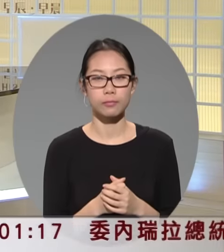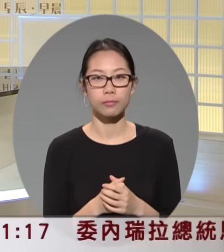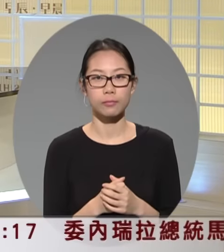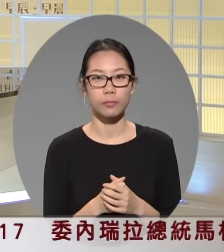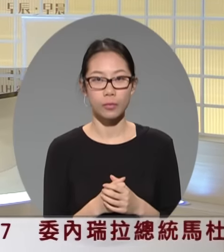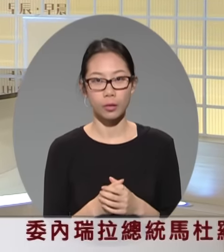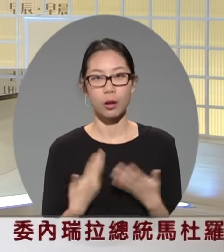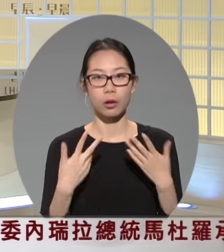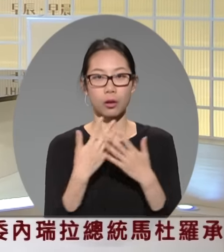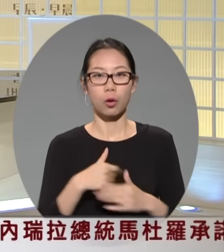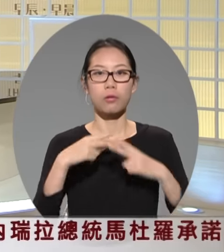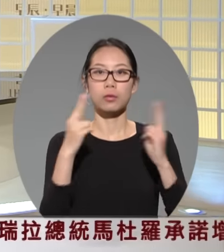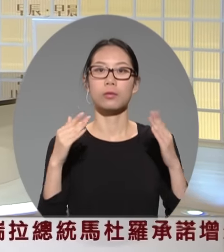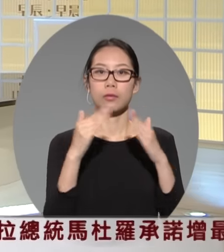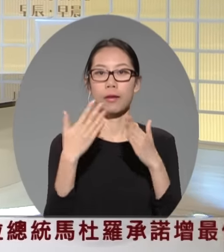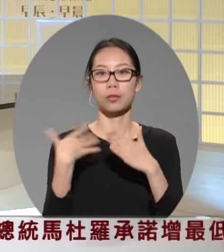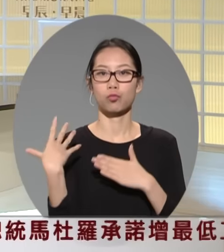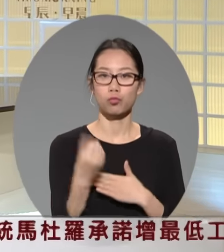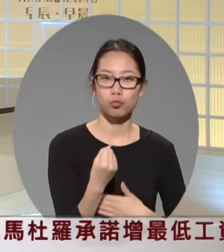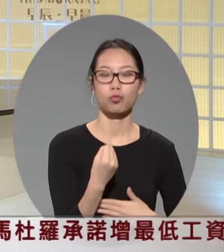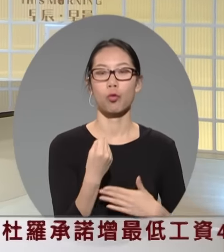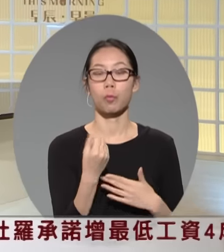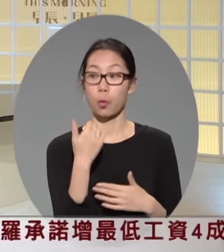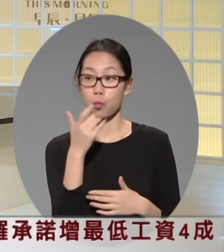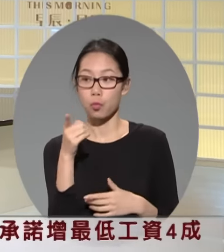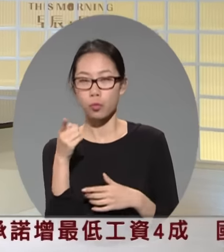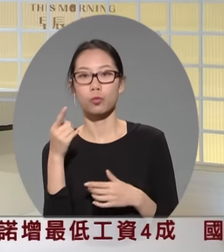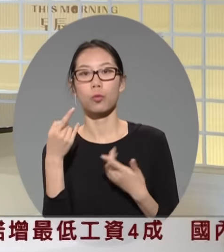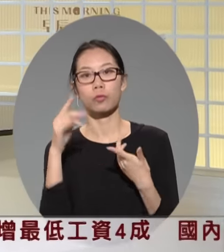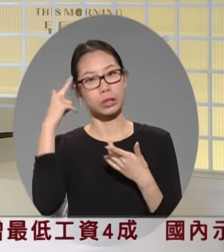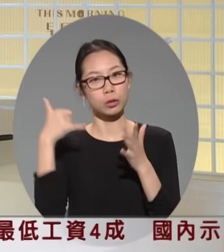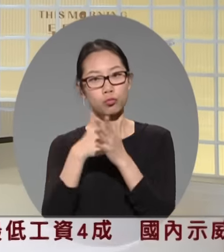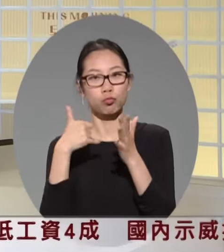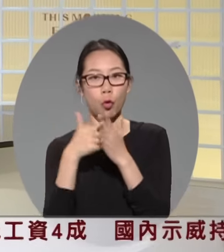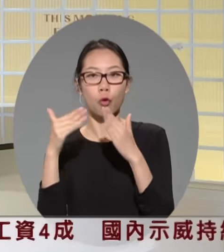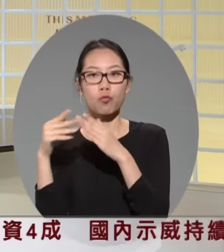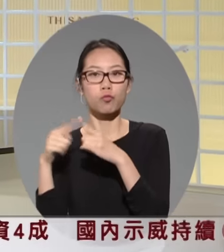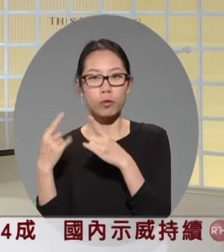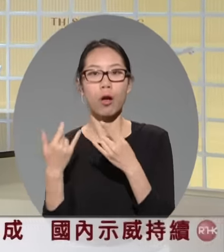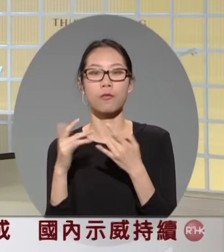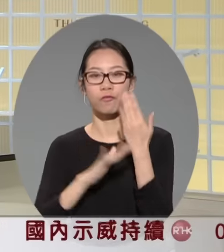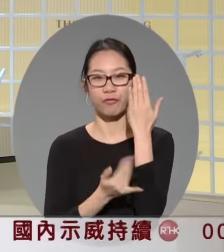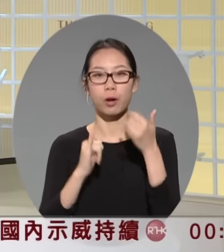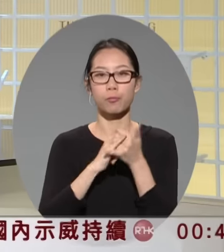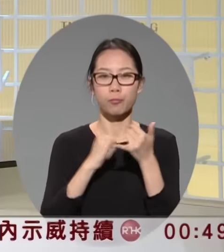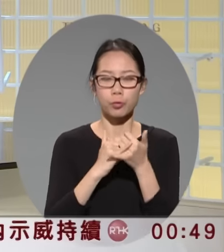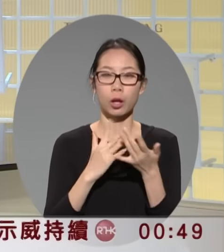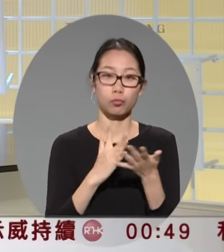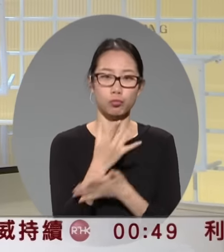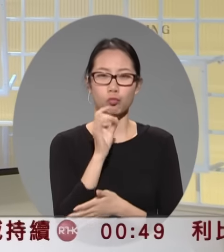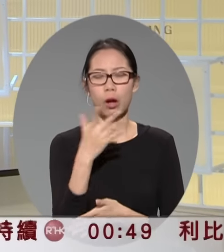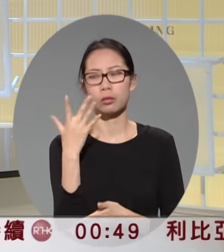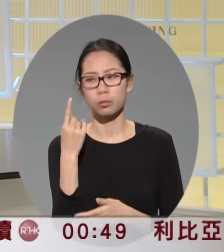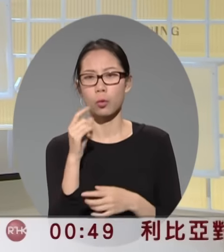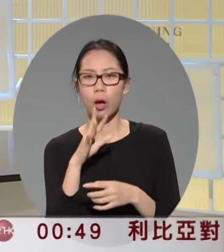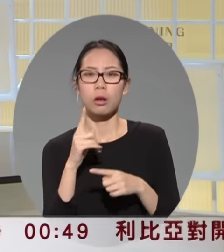康橋之家前院長張建華被控同智障院友非法性交，刑事檢控專員楊家雄昨日表示事主不適